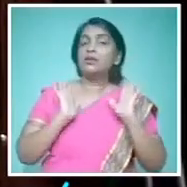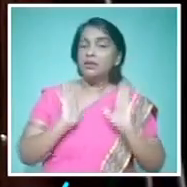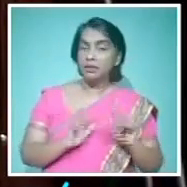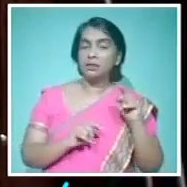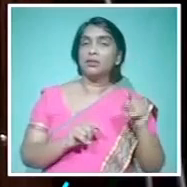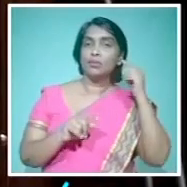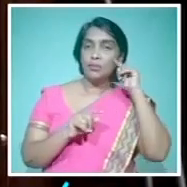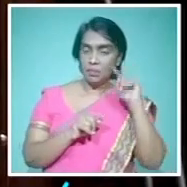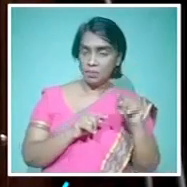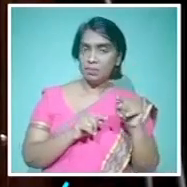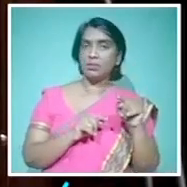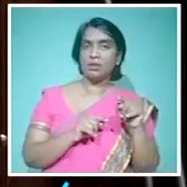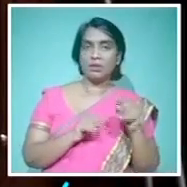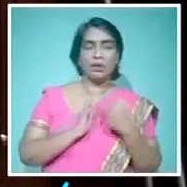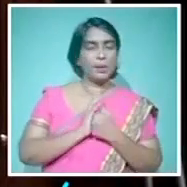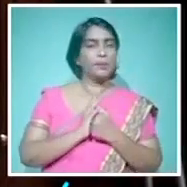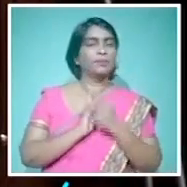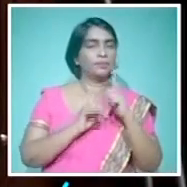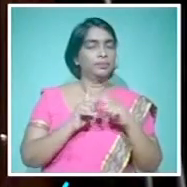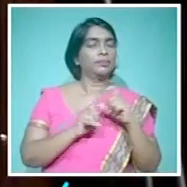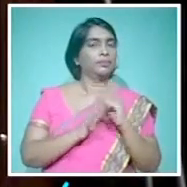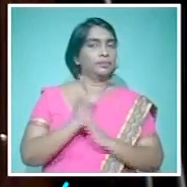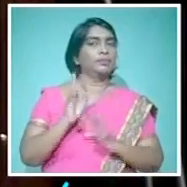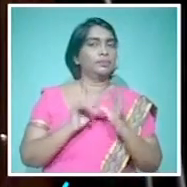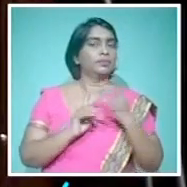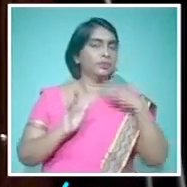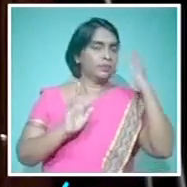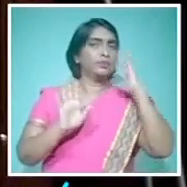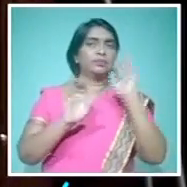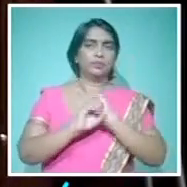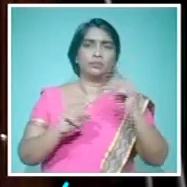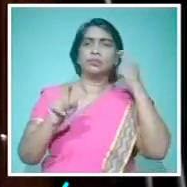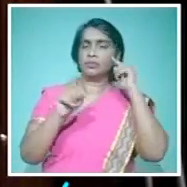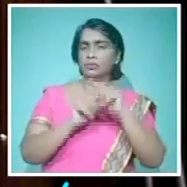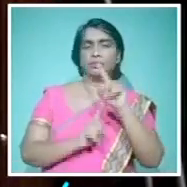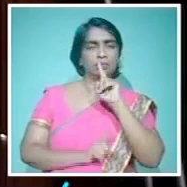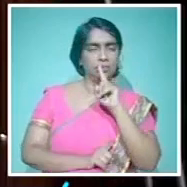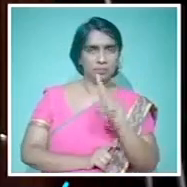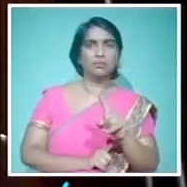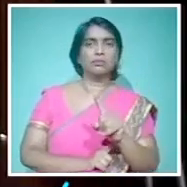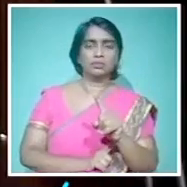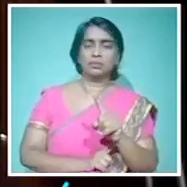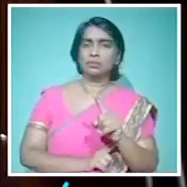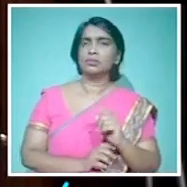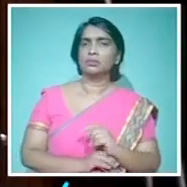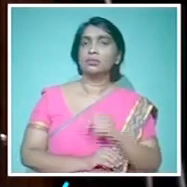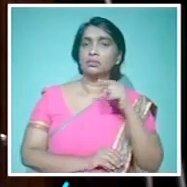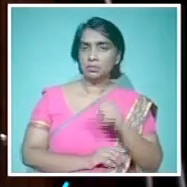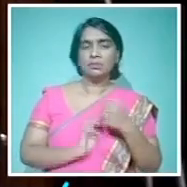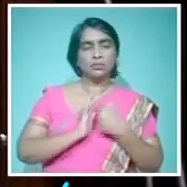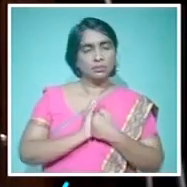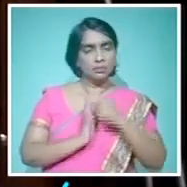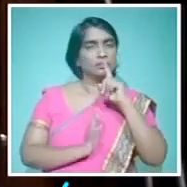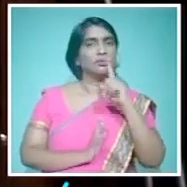මේ සිද්ධිය සම්බන්ධව ගරු අධ්‍යාපන ඇමතිතුමා විශේෂ ප්‍රකාශයක් මේ සභාවට සිදු කළ යුතුයි කියලා මම යෝජනා කරනවා. එතුමාට මම